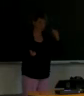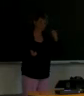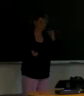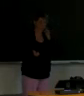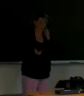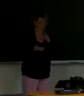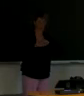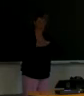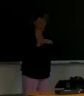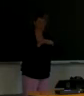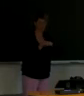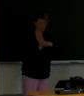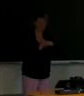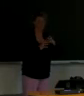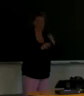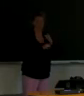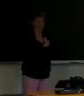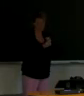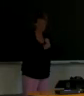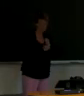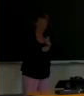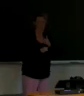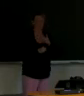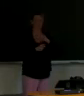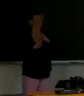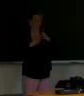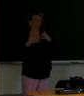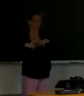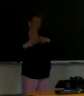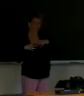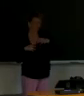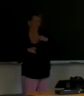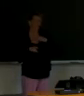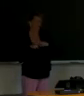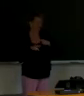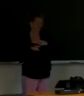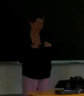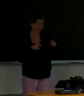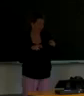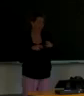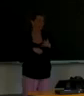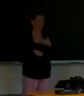sono turbine, c'è la Ferrari di qui sopra, turbine eoliche,